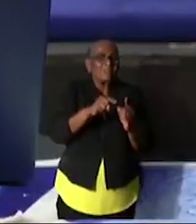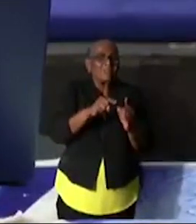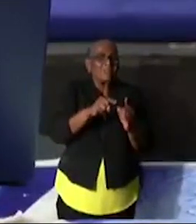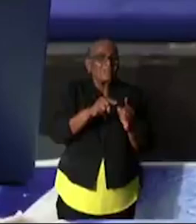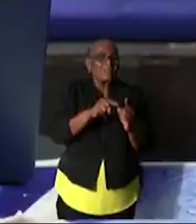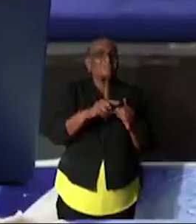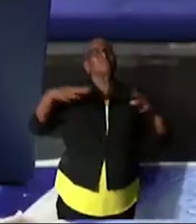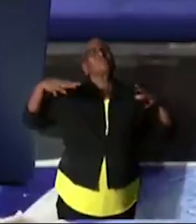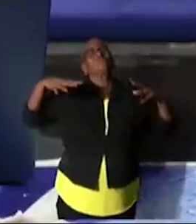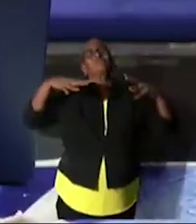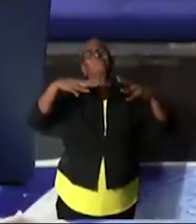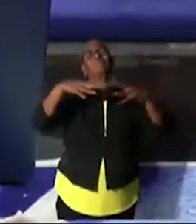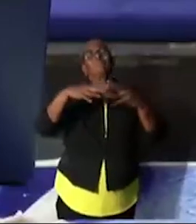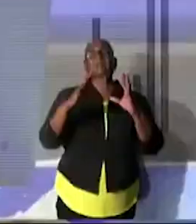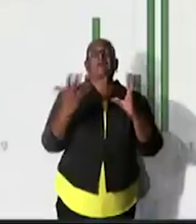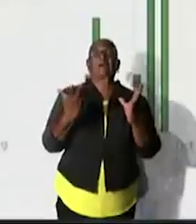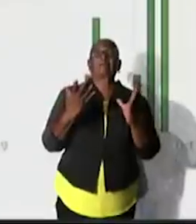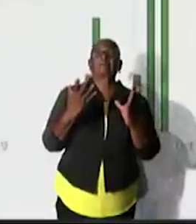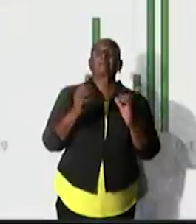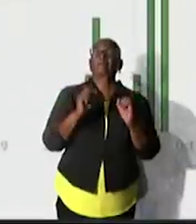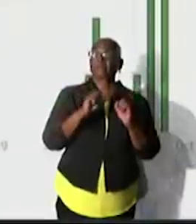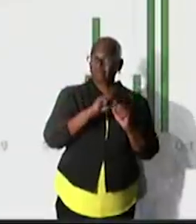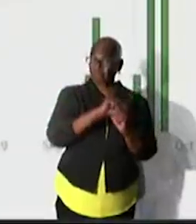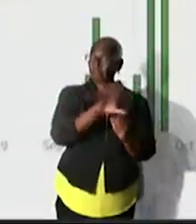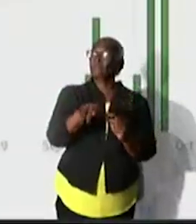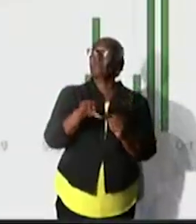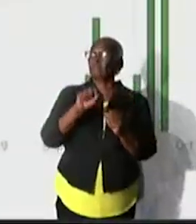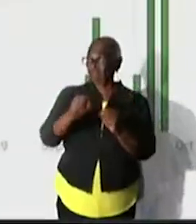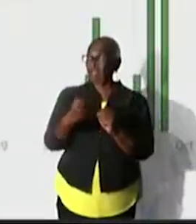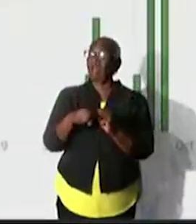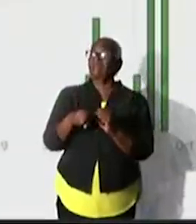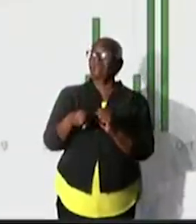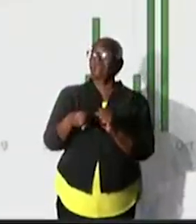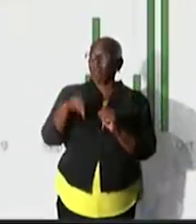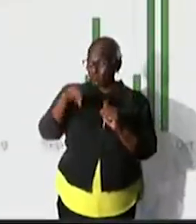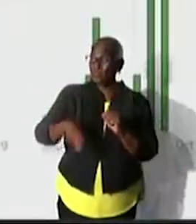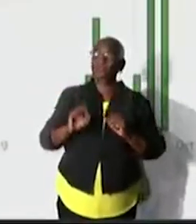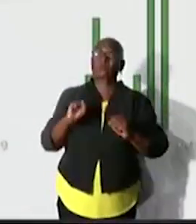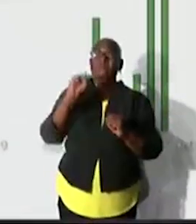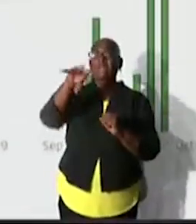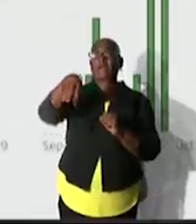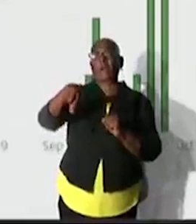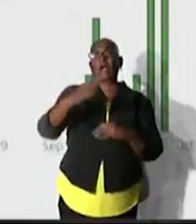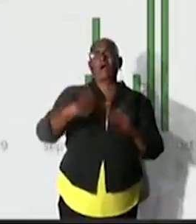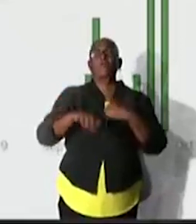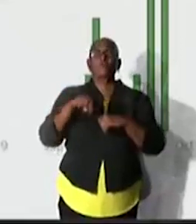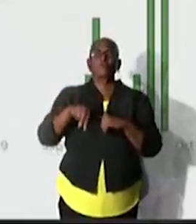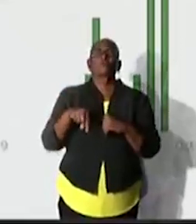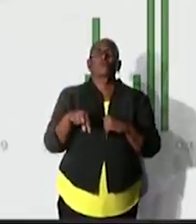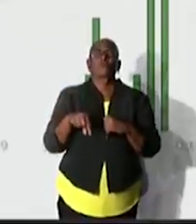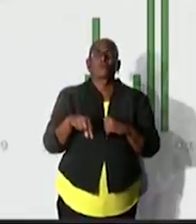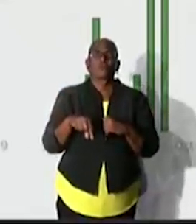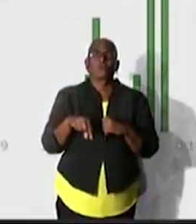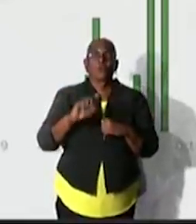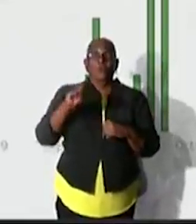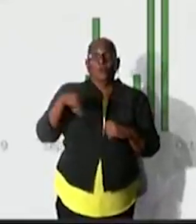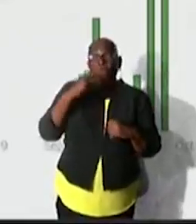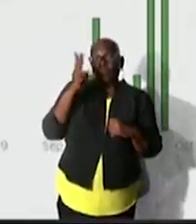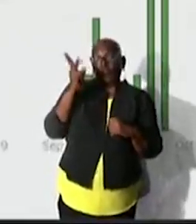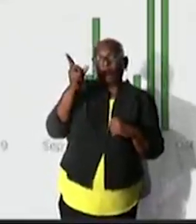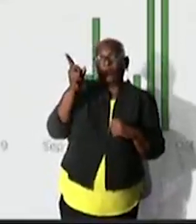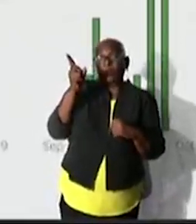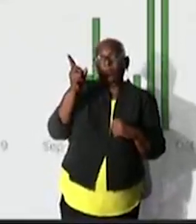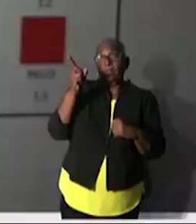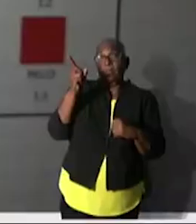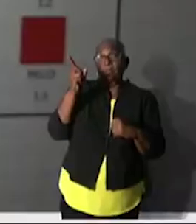een mass spreading event worden en dan krijg je een heleboel cases. We zien dat ook nu in Saramaka gebeuren. We gaan naar de volgende slide